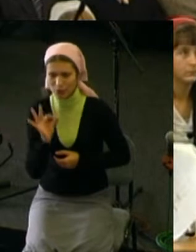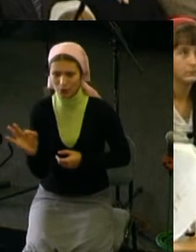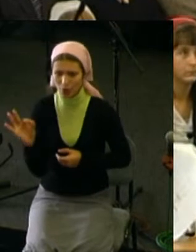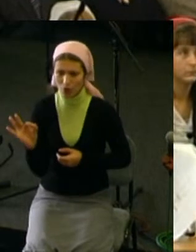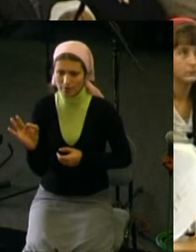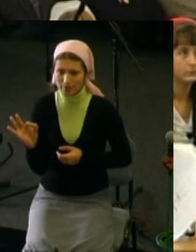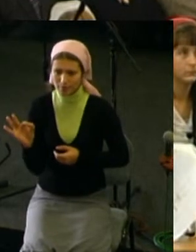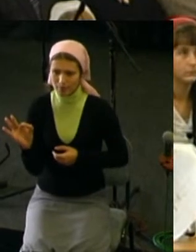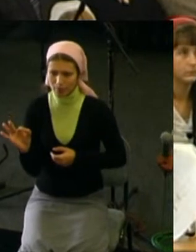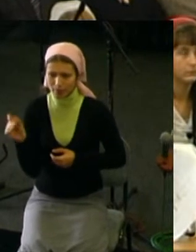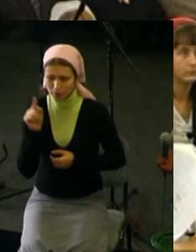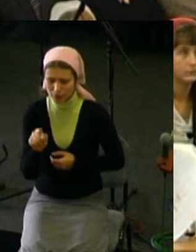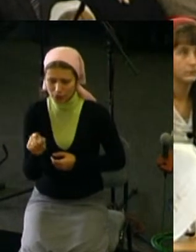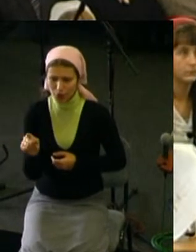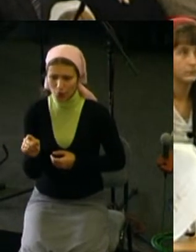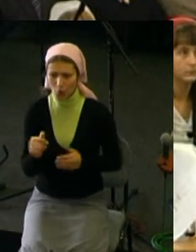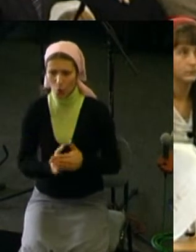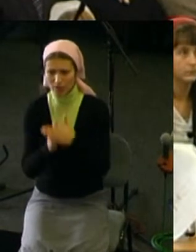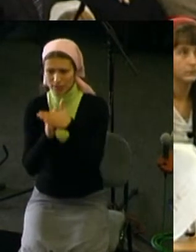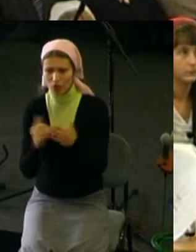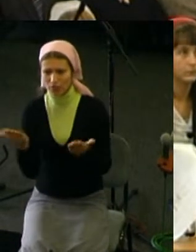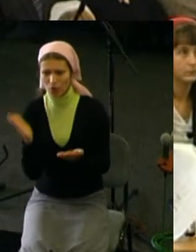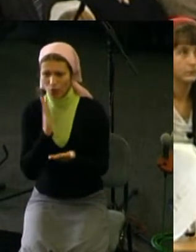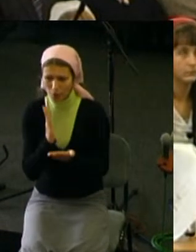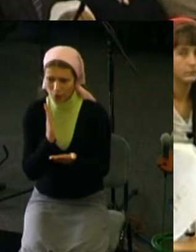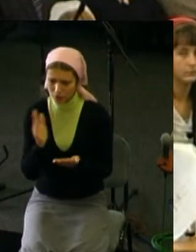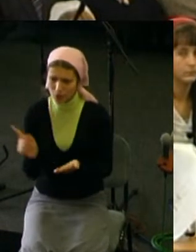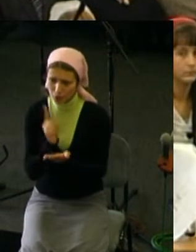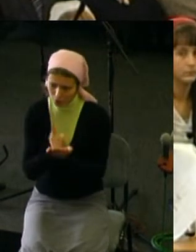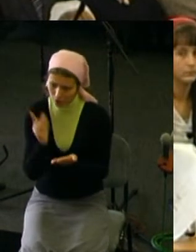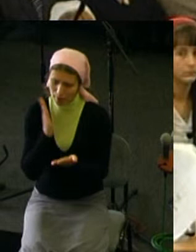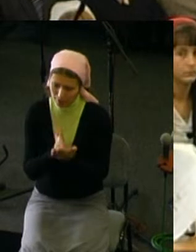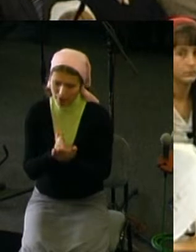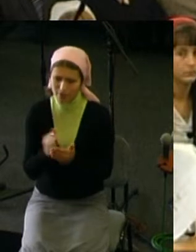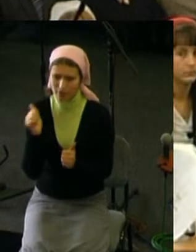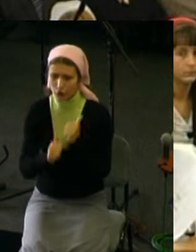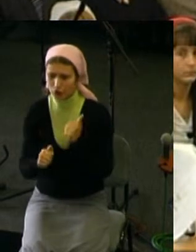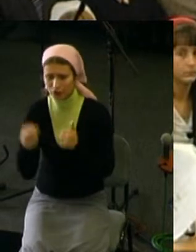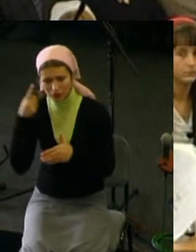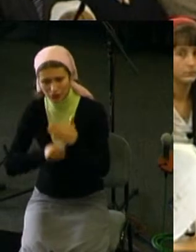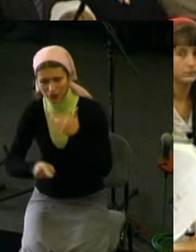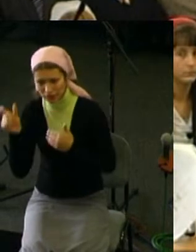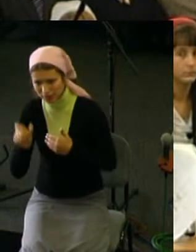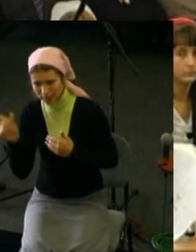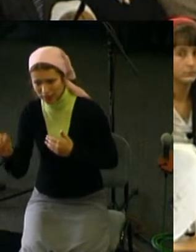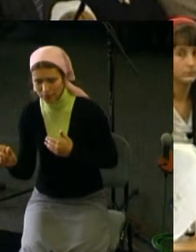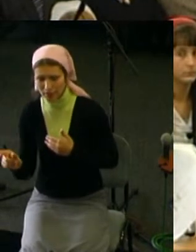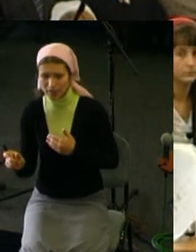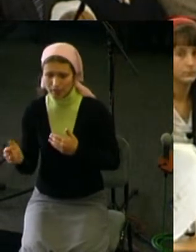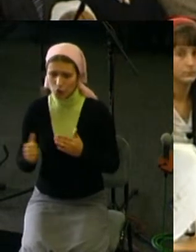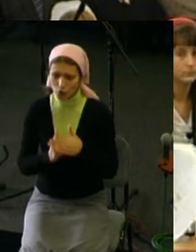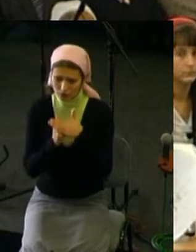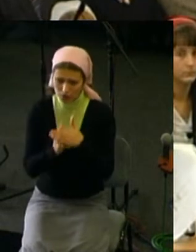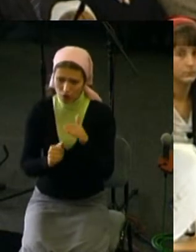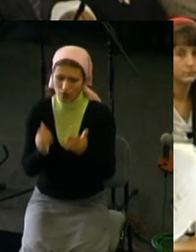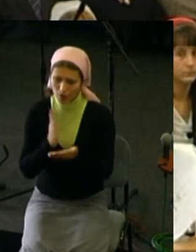про про про цю основу яку має мати кожний християнин проти основу яку